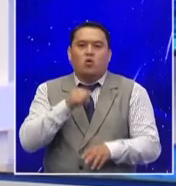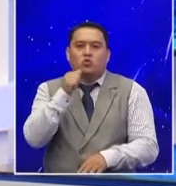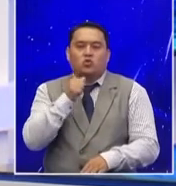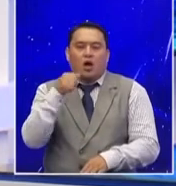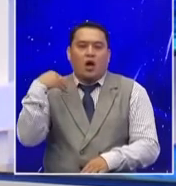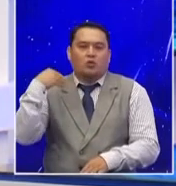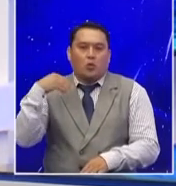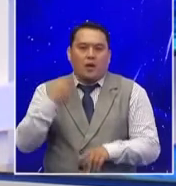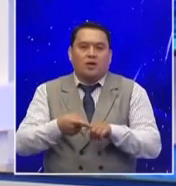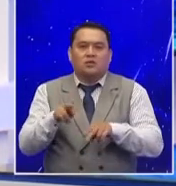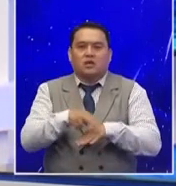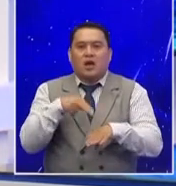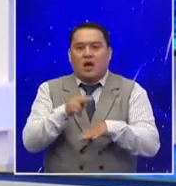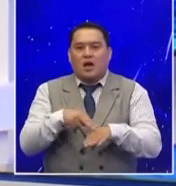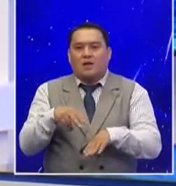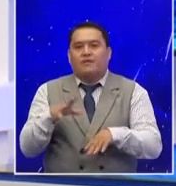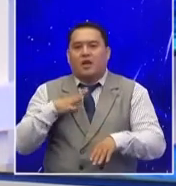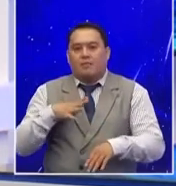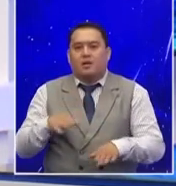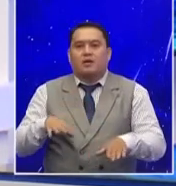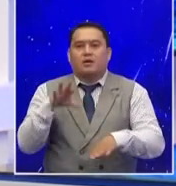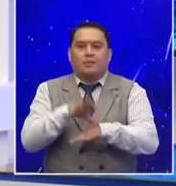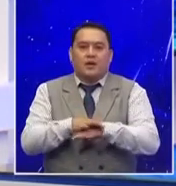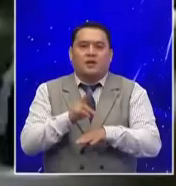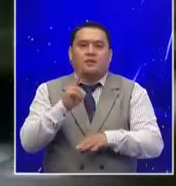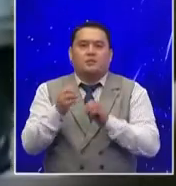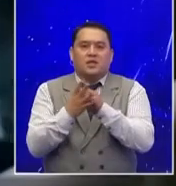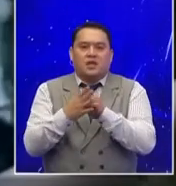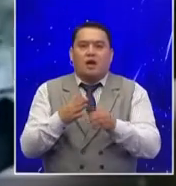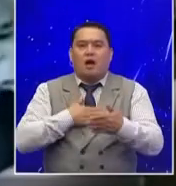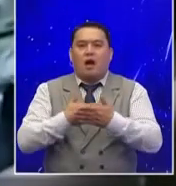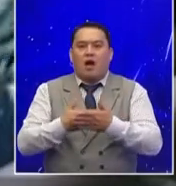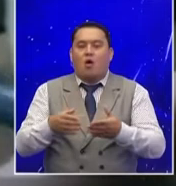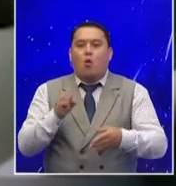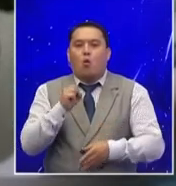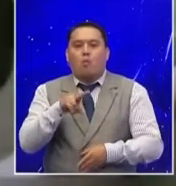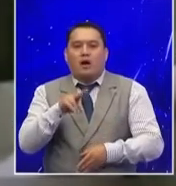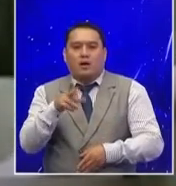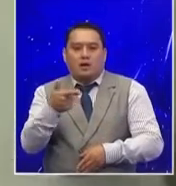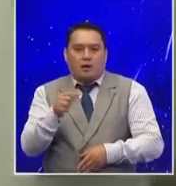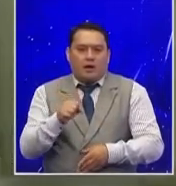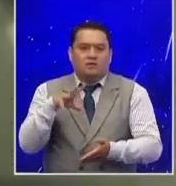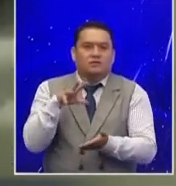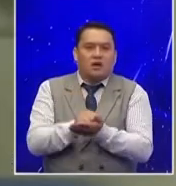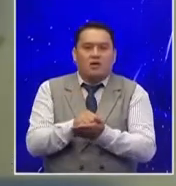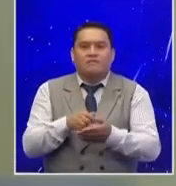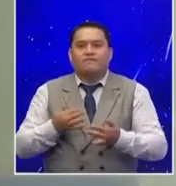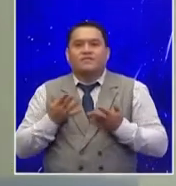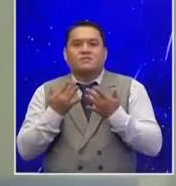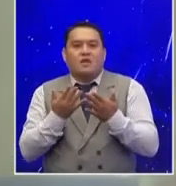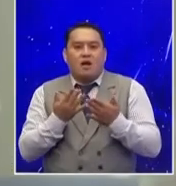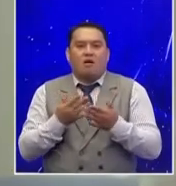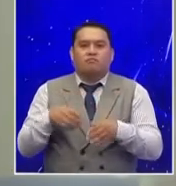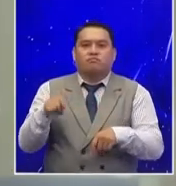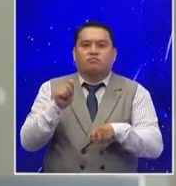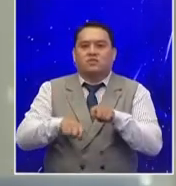Актобе, сотрудники КНБ и МВД республики задержали 15 активных членов ОПГ, занимавшихся вымогательством,